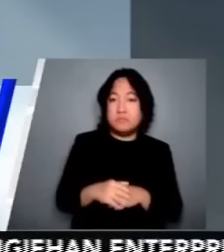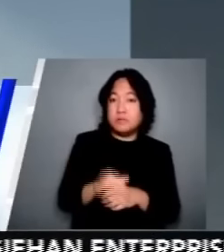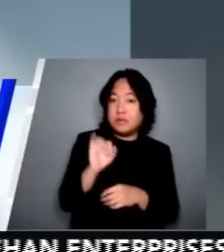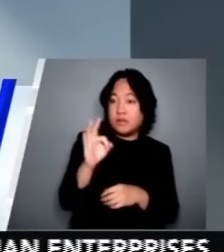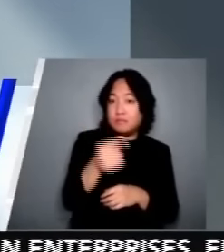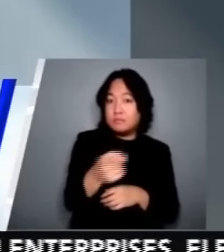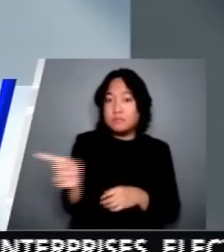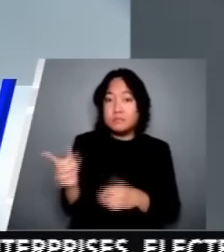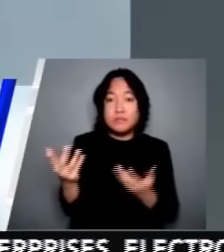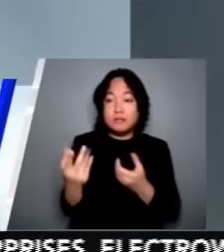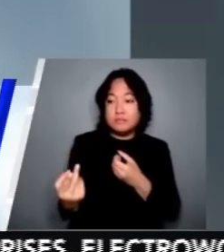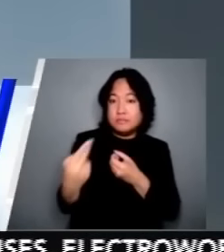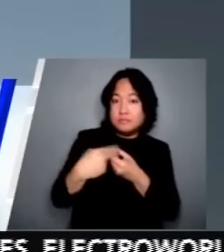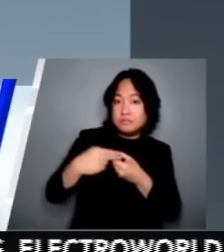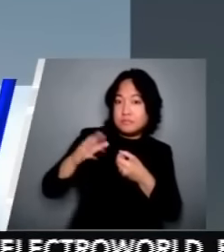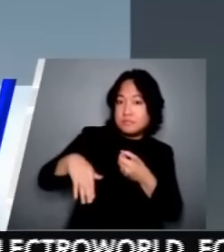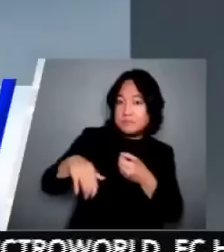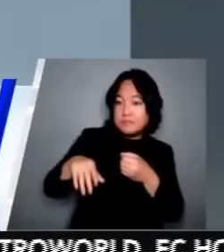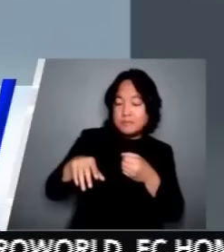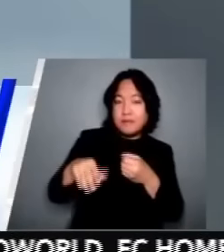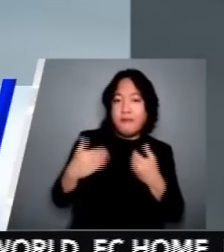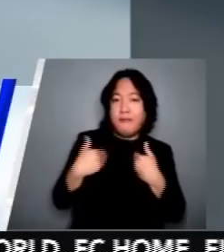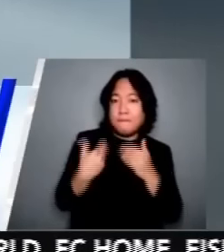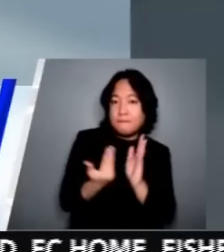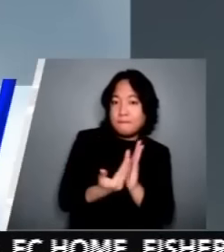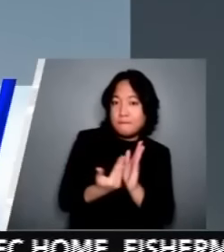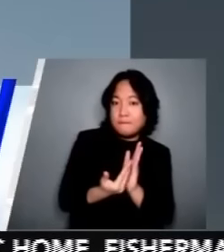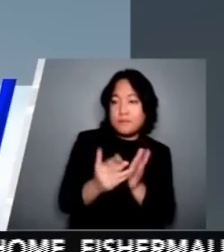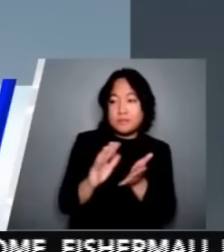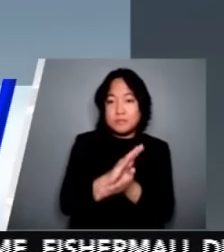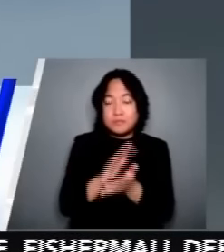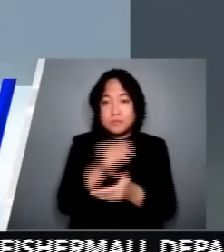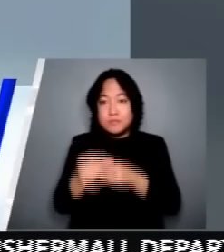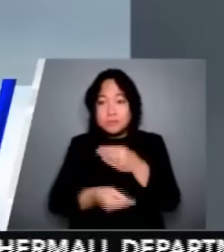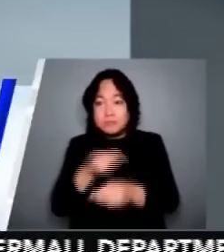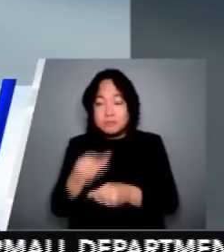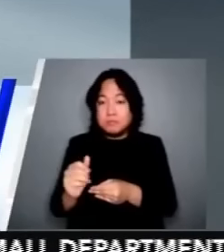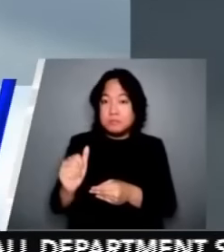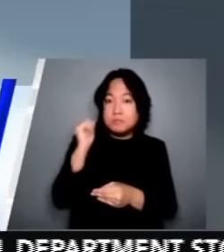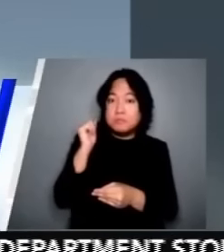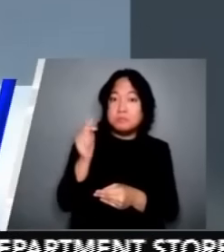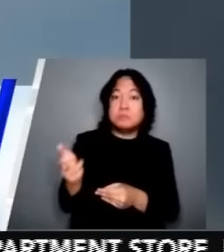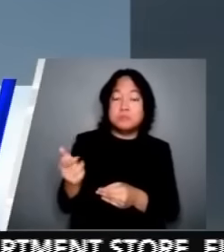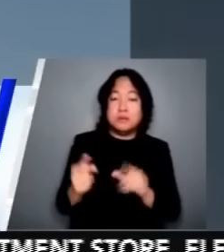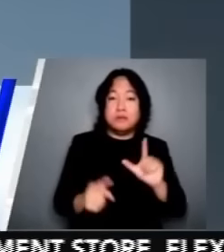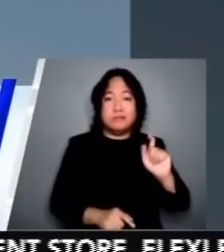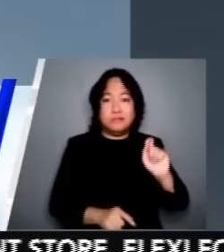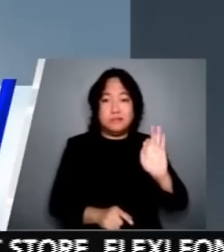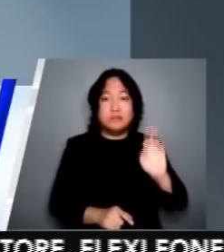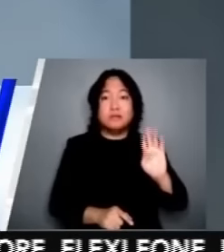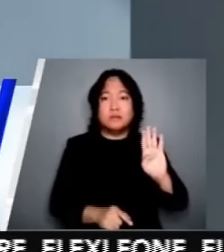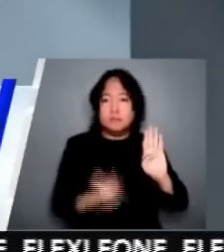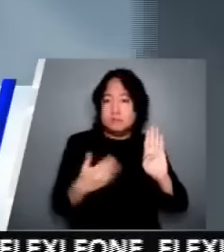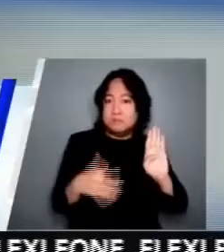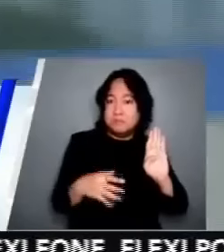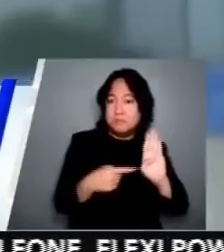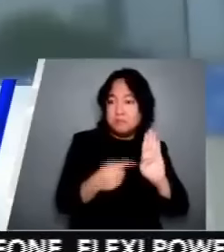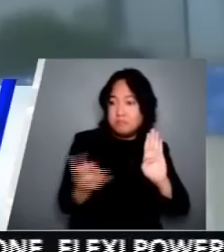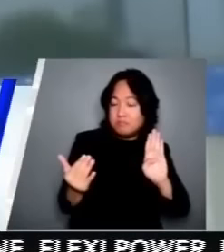pakitang consolidation papers na inisyu po ng LTFRB, we can immediately apprehend